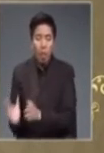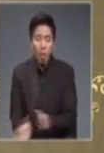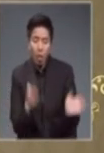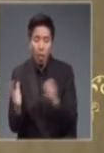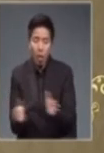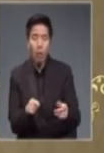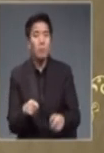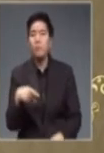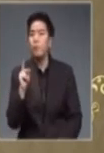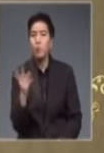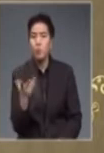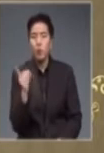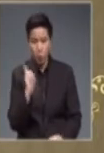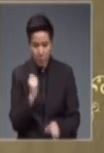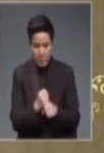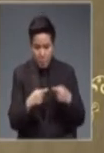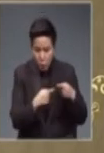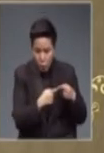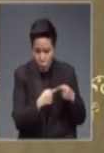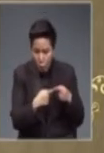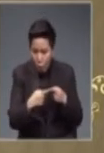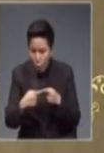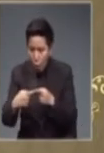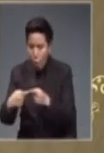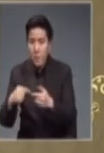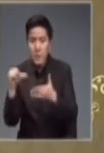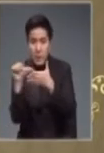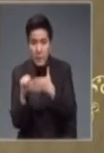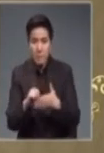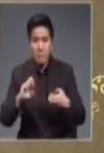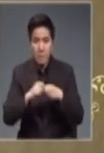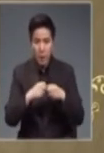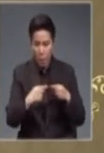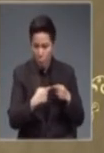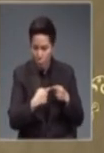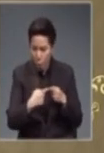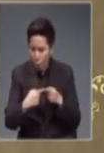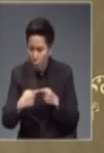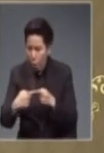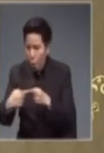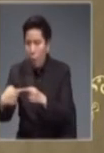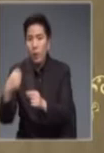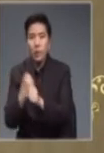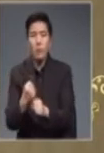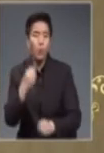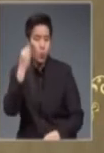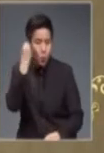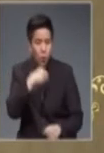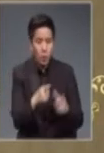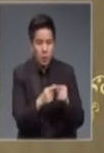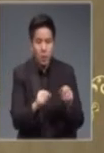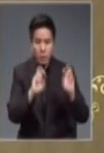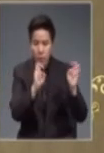จมีความปรองดองร่วมมือกันและมีประชาธิปไตยที่มีธรรมาภิบาลเกิดขึ้นในอนาคตนะครับขอให้คทช.ได้ช่